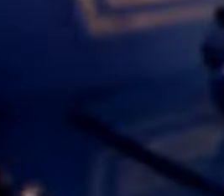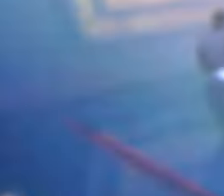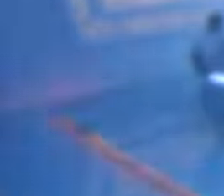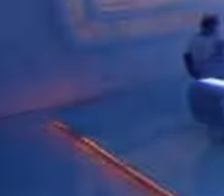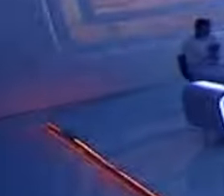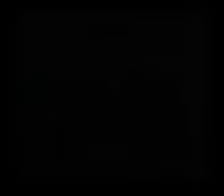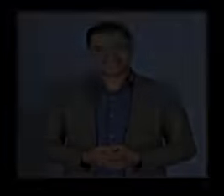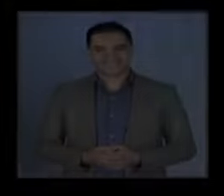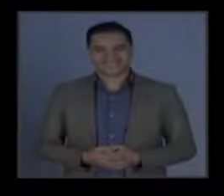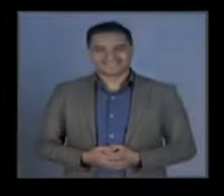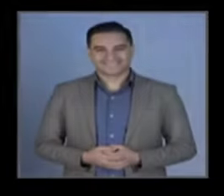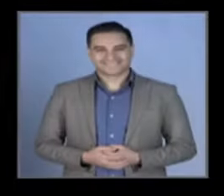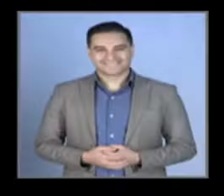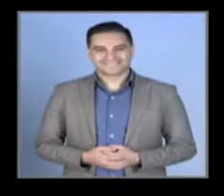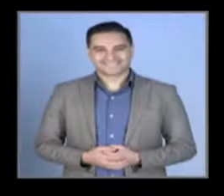عصام يوسف